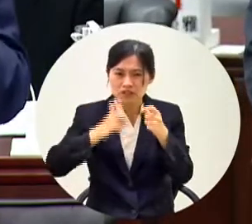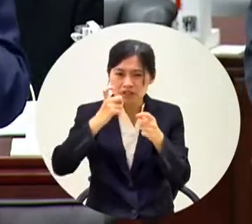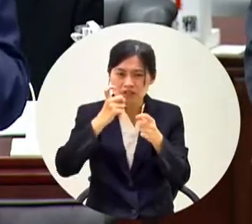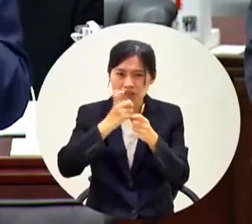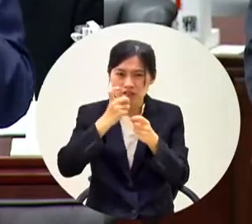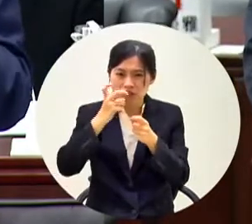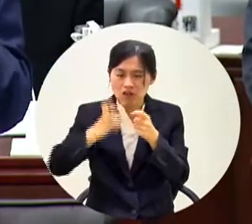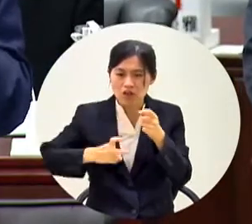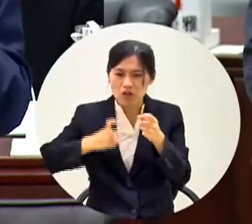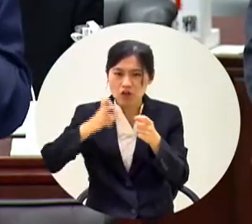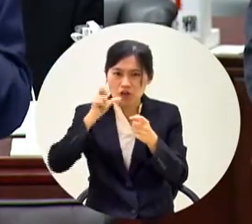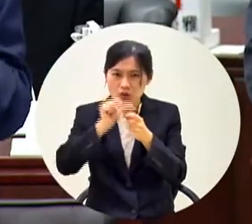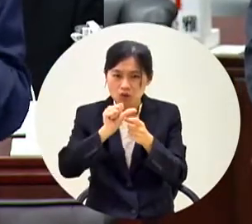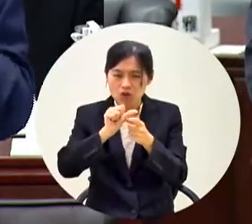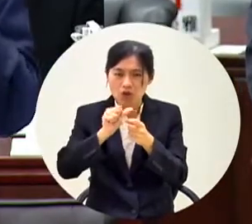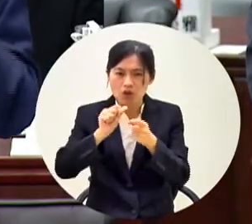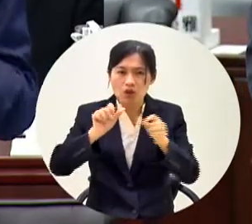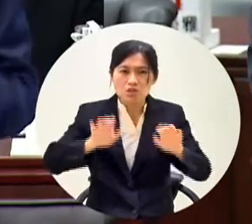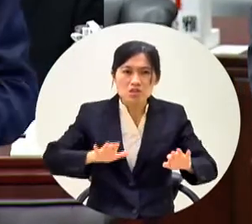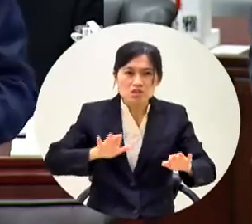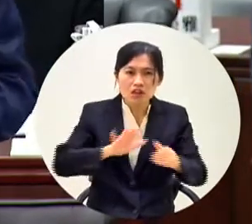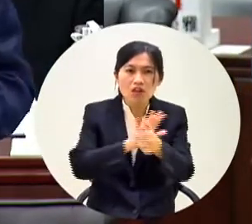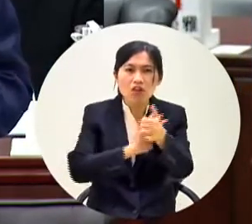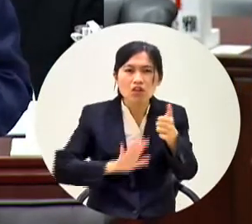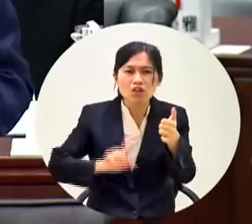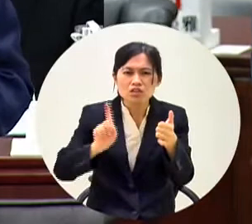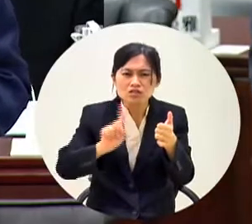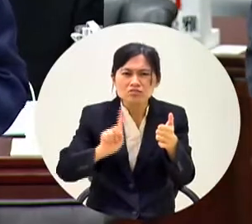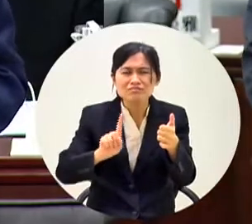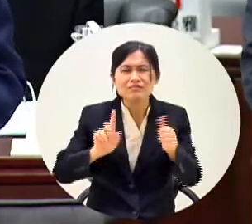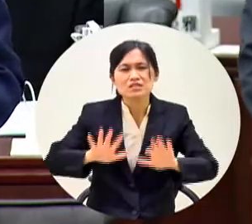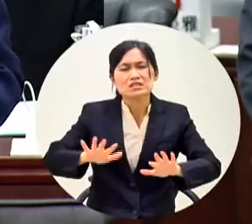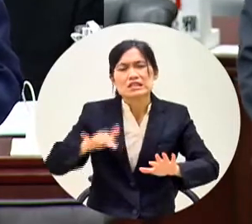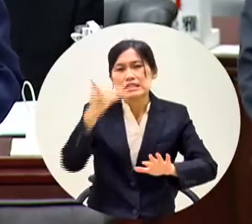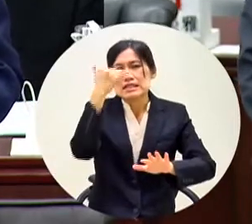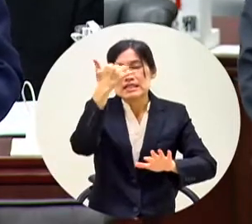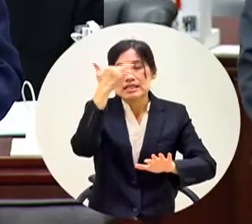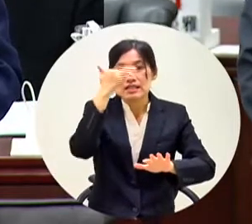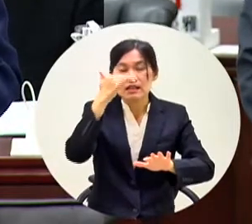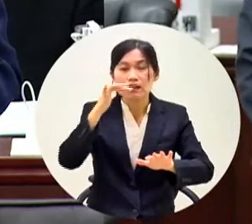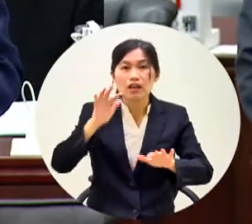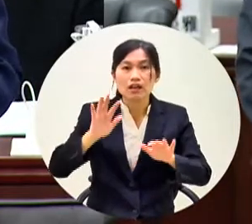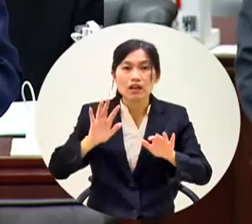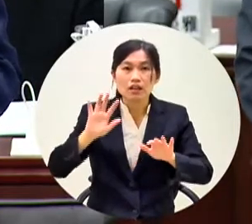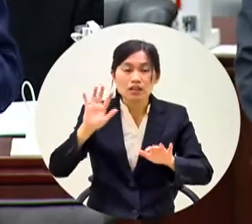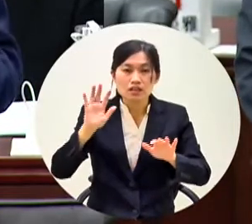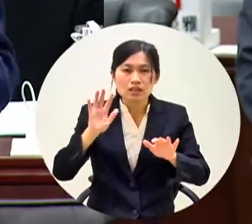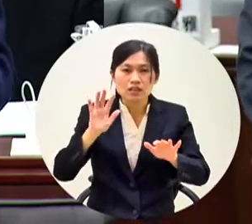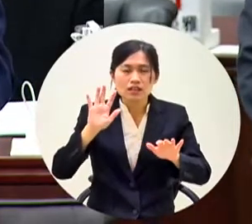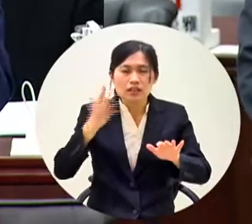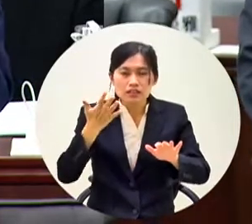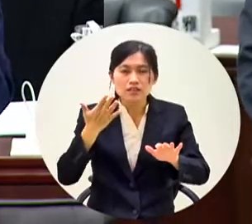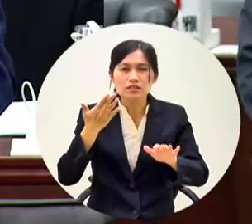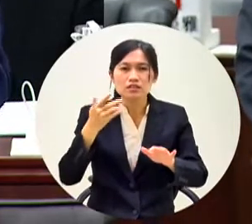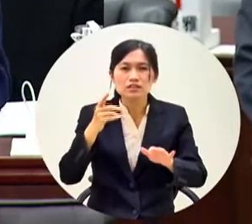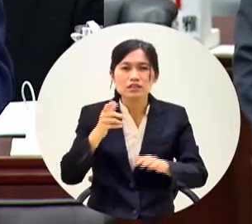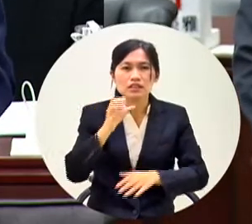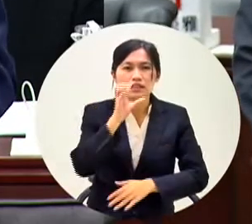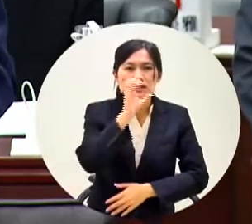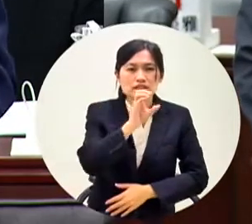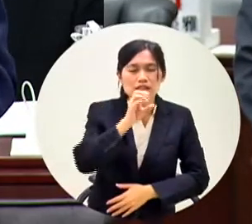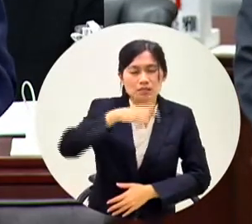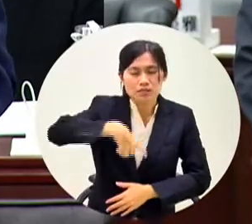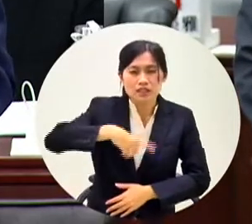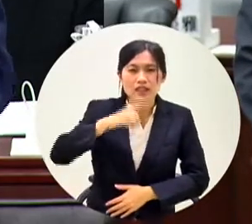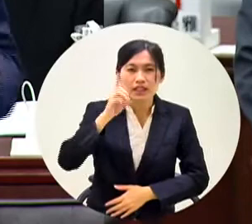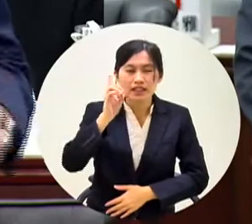台湾现阶段马上会有的影响，其实现在还看不出来。那相对来讲 ，CPTPP 的自由化的